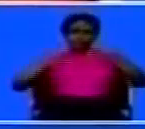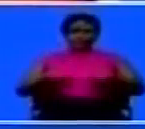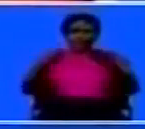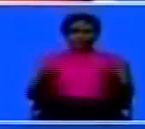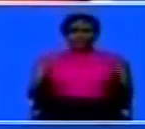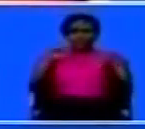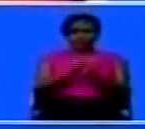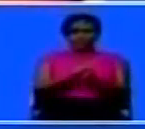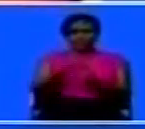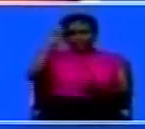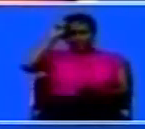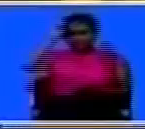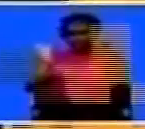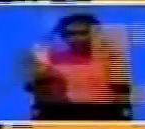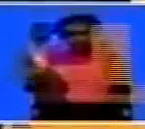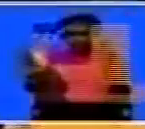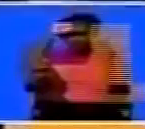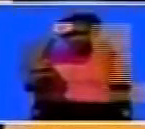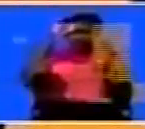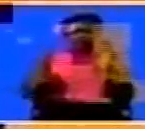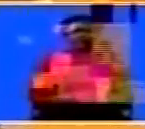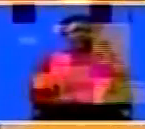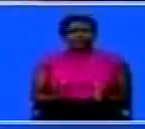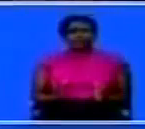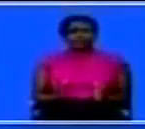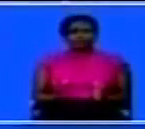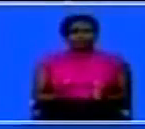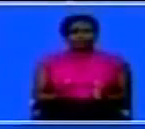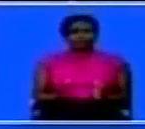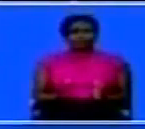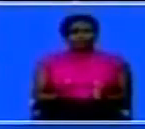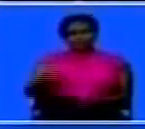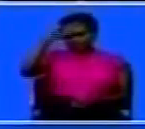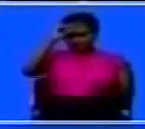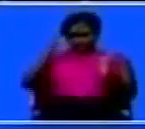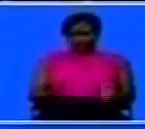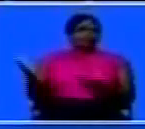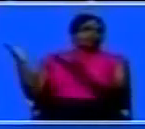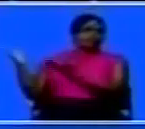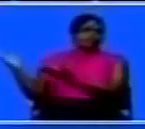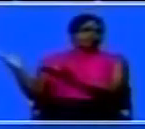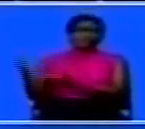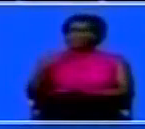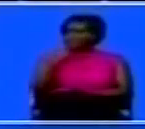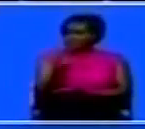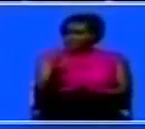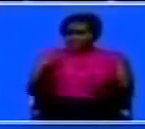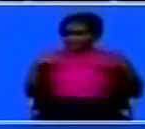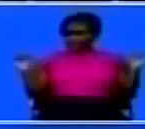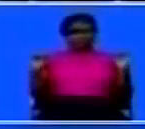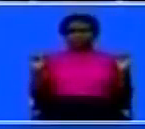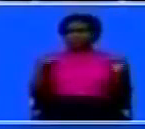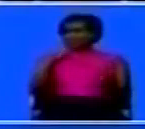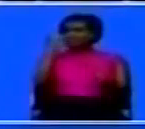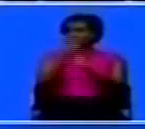gavana wa Kiambu William Kabogo katika moja majengo ya kifahari hapa Nairobi. Gavana Kabogo aidha alikana madai hayo na kusema kuwa yeye